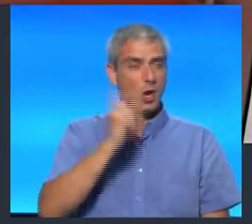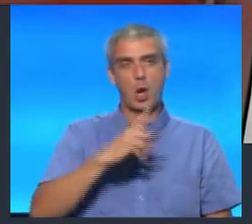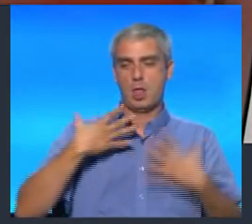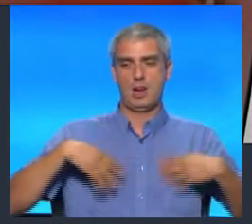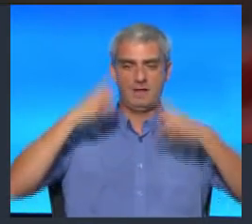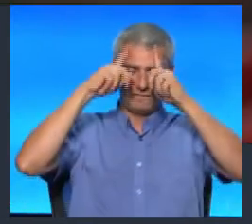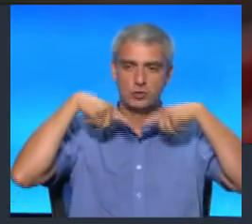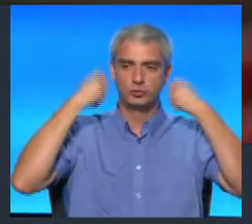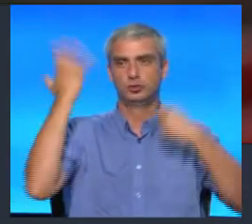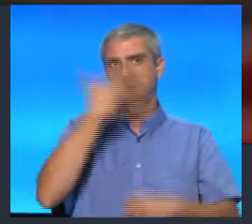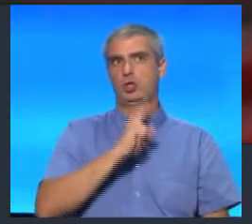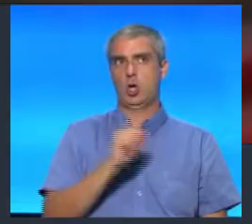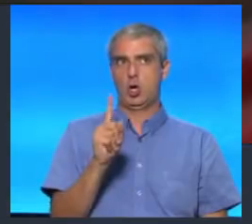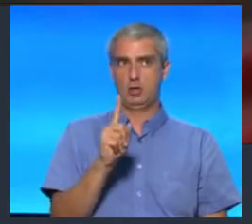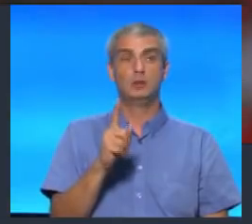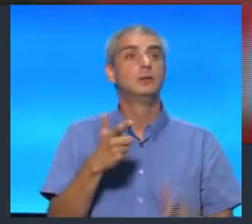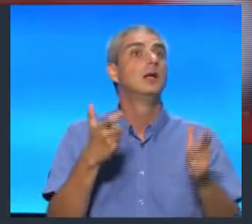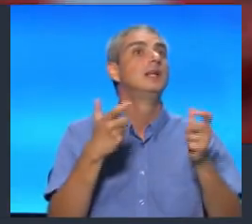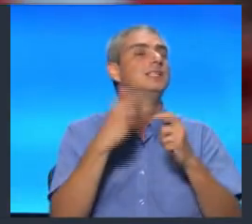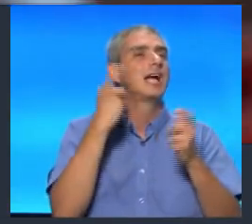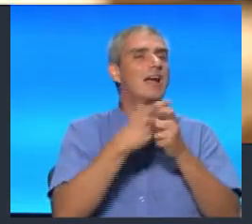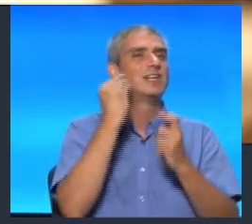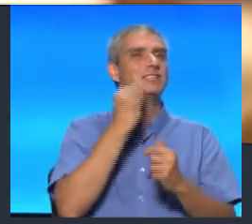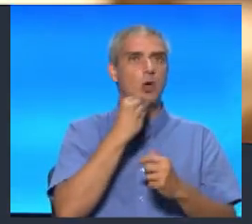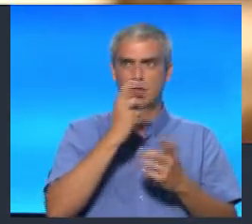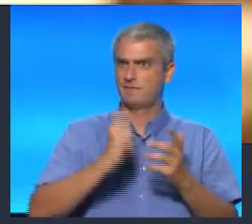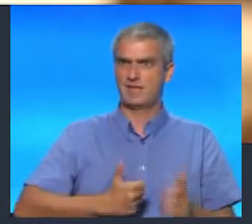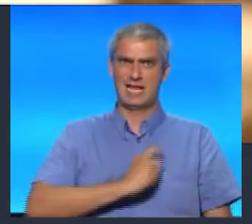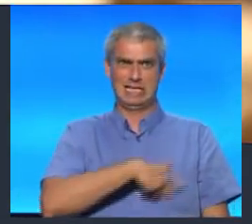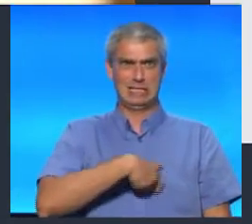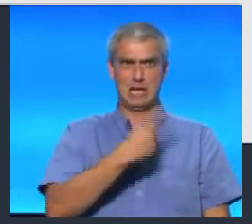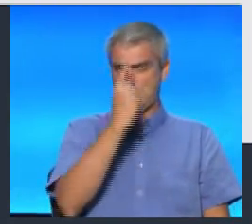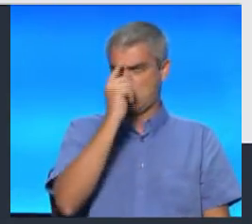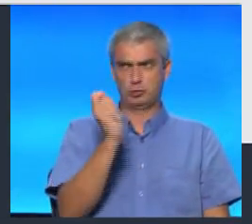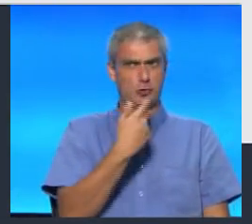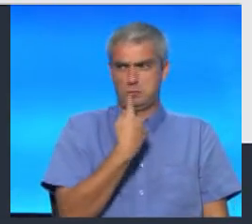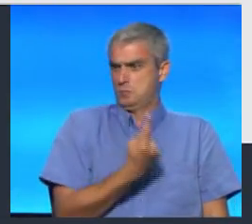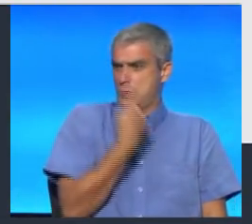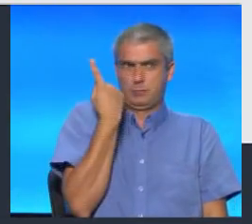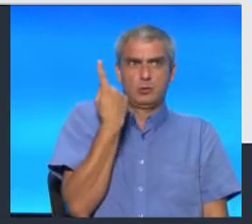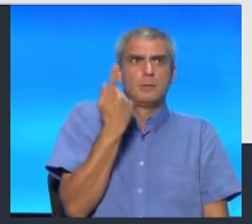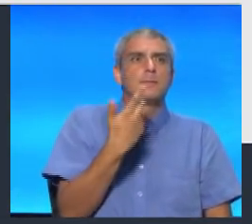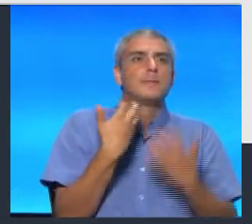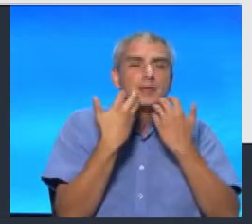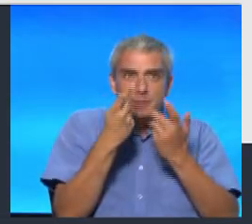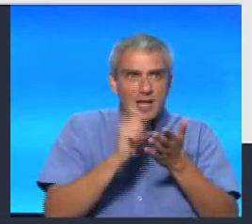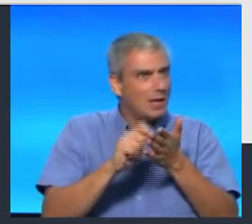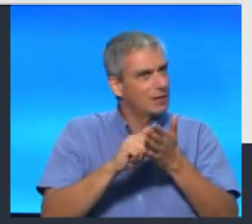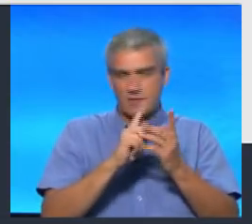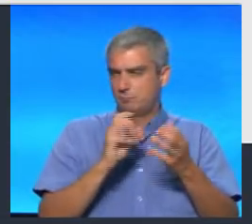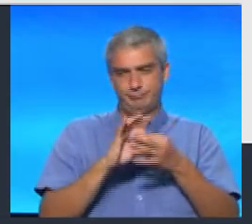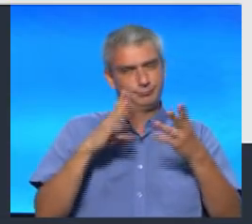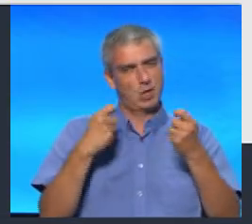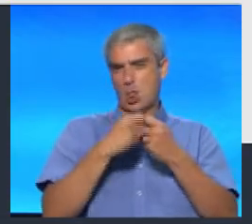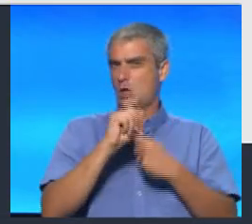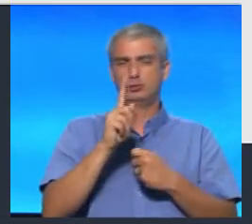בגדים שחורים. בחברת הצהרונים ובעיריית הוד השרון מכחישים את הדברים וטוענים, הפנייה המתוארת בכתבה הוצאה מהקשרה ויצרה